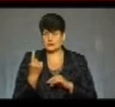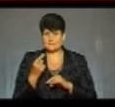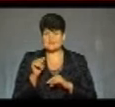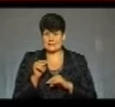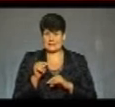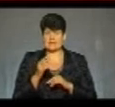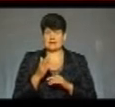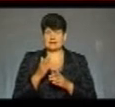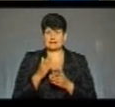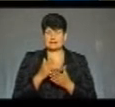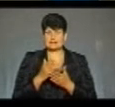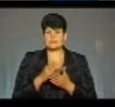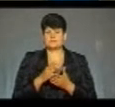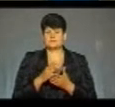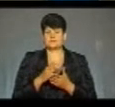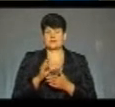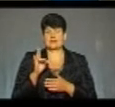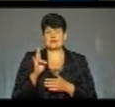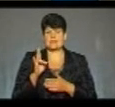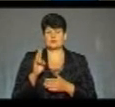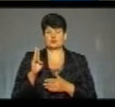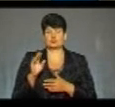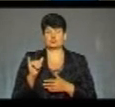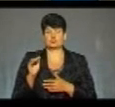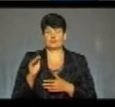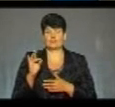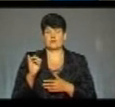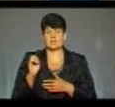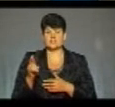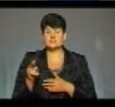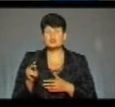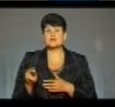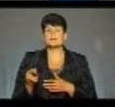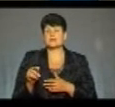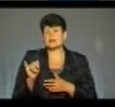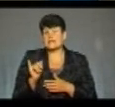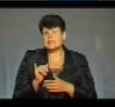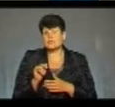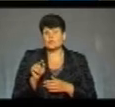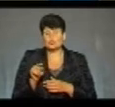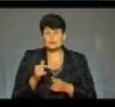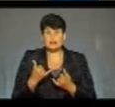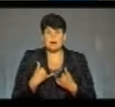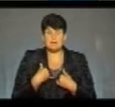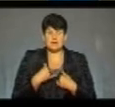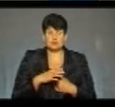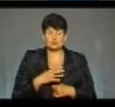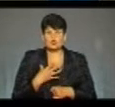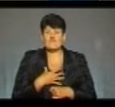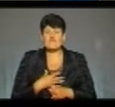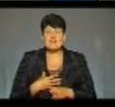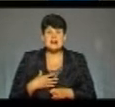них номінований був Нестор Шуфрич від «Опоблоку». І тут для мене було важливо,